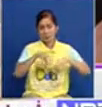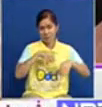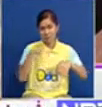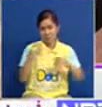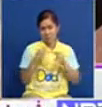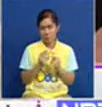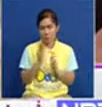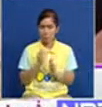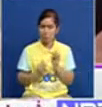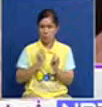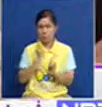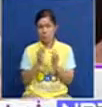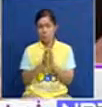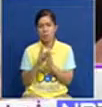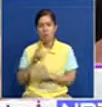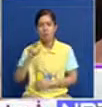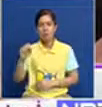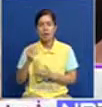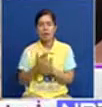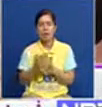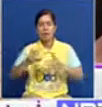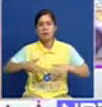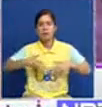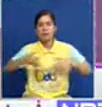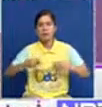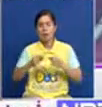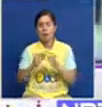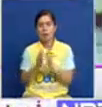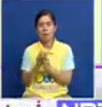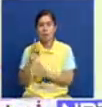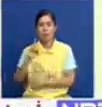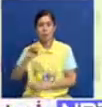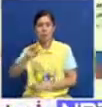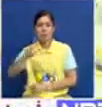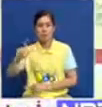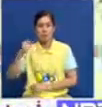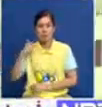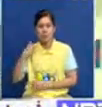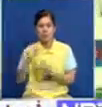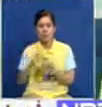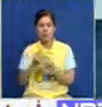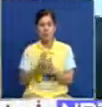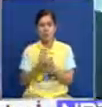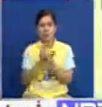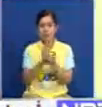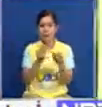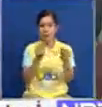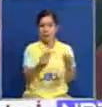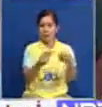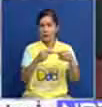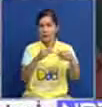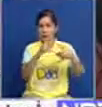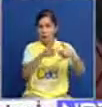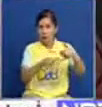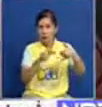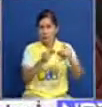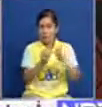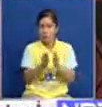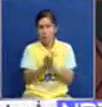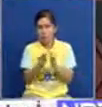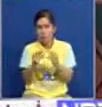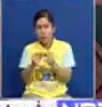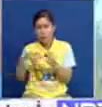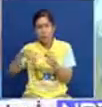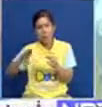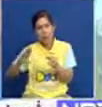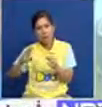มกว่า 200,000 คนสร้างรายได้กว่า70ล้านบาทพร้อมทั้งมอบประกาศเกียรติคุณให้แก่หน่วยงานและผู้ประกอบการที่ให้การสนับสนุ